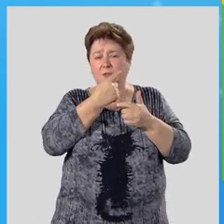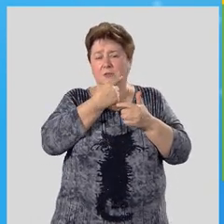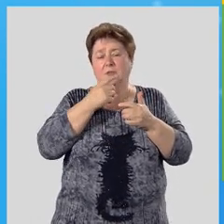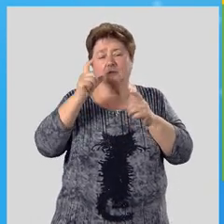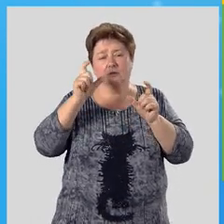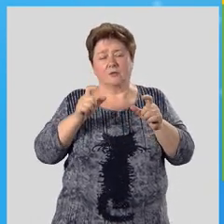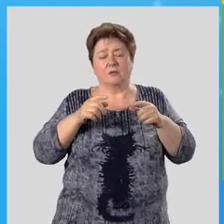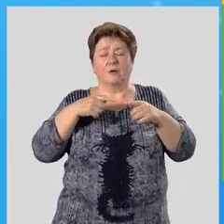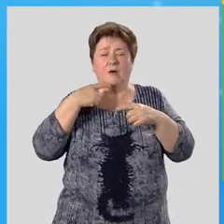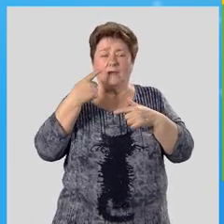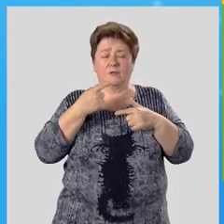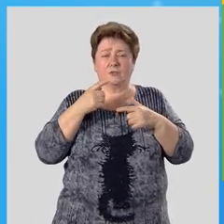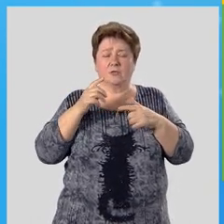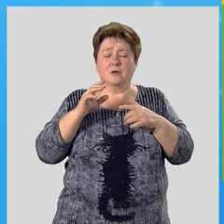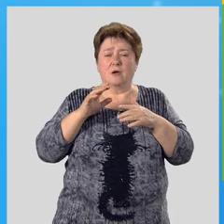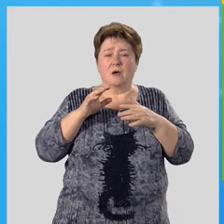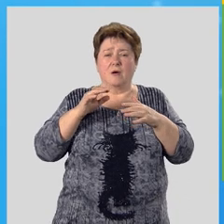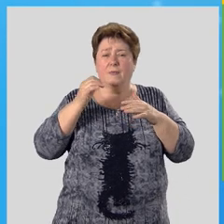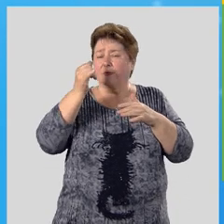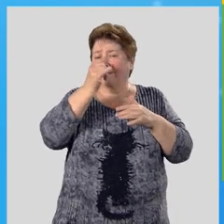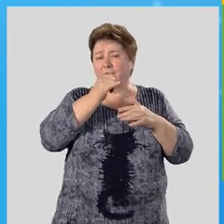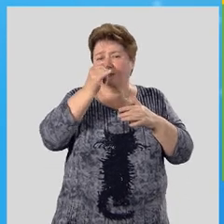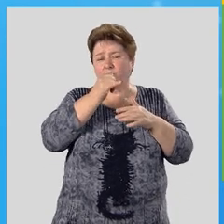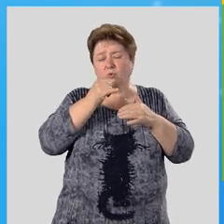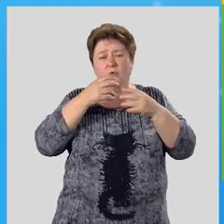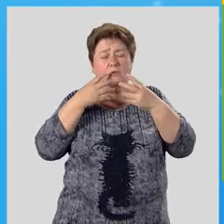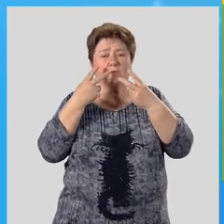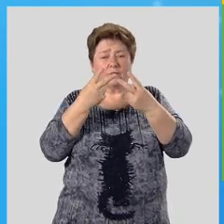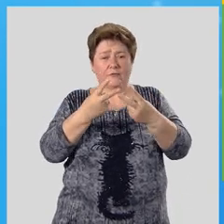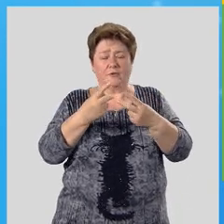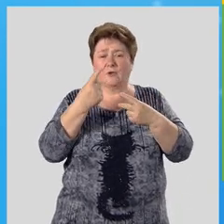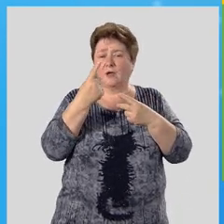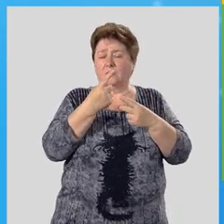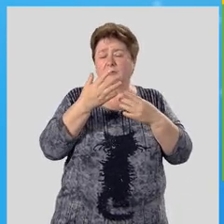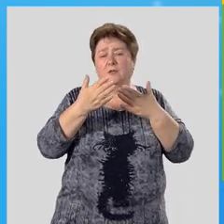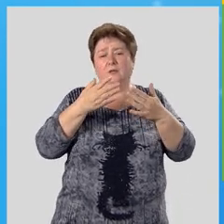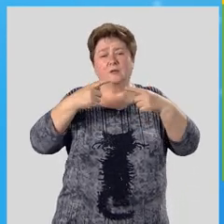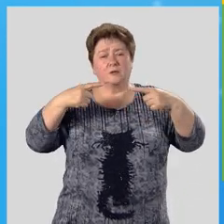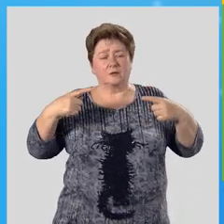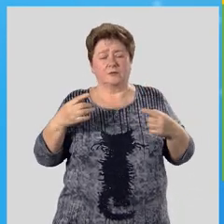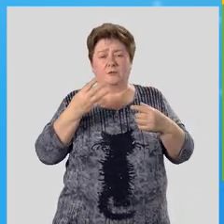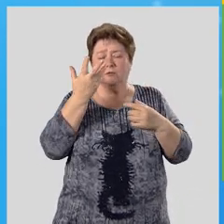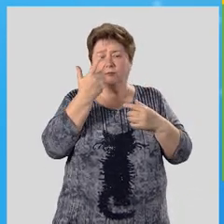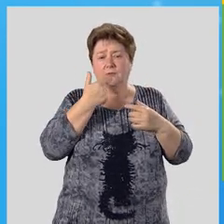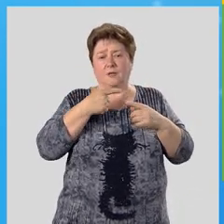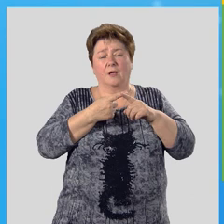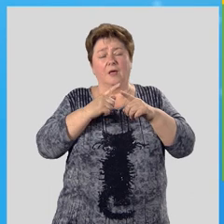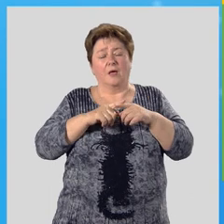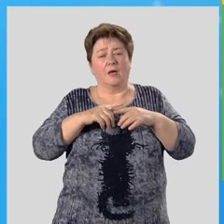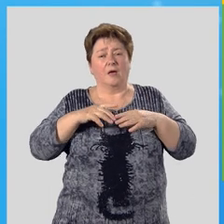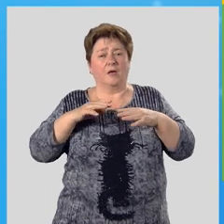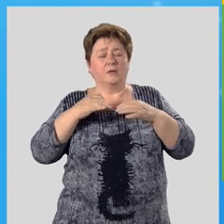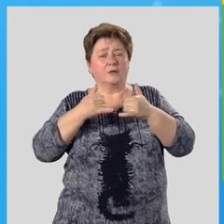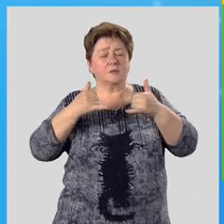человека, выражающаяся в неспособности различать один или несколько цветов. Это